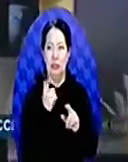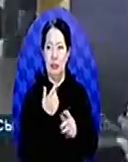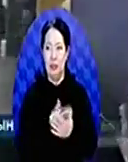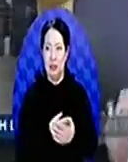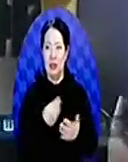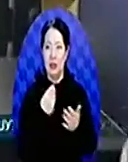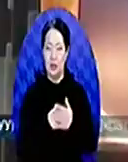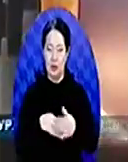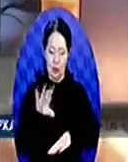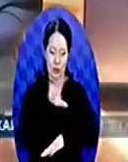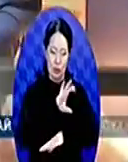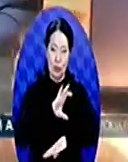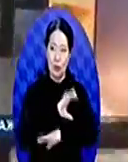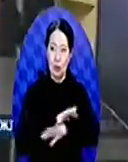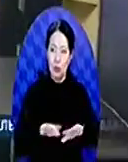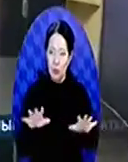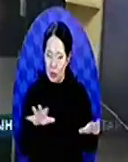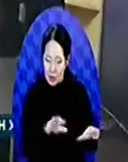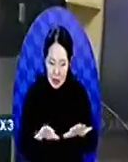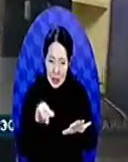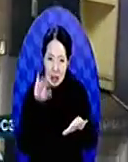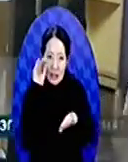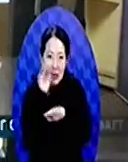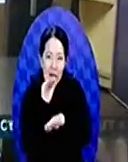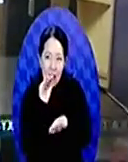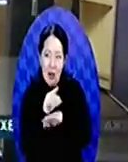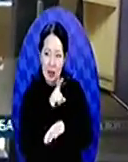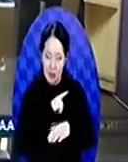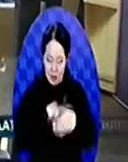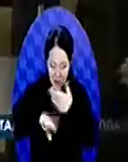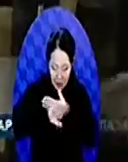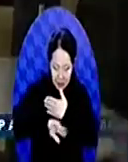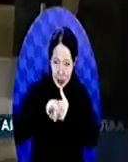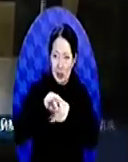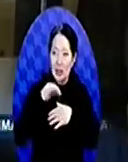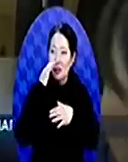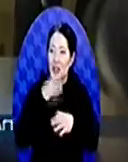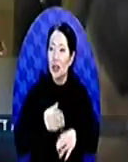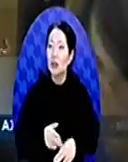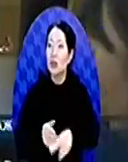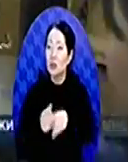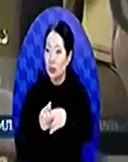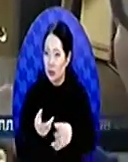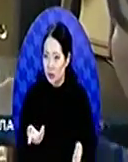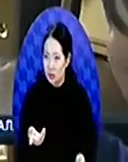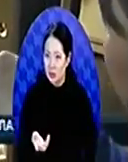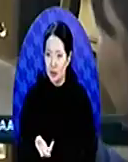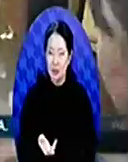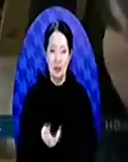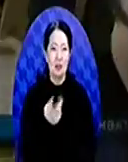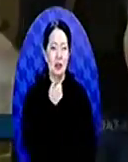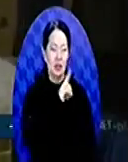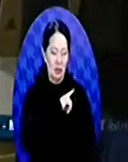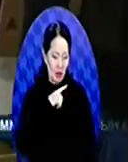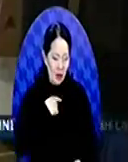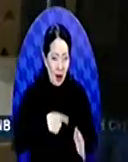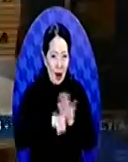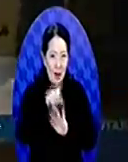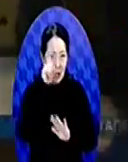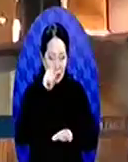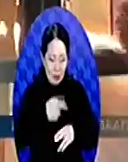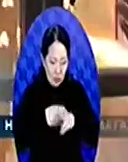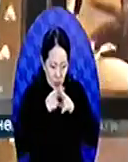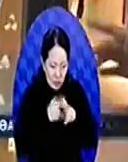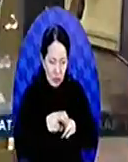сургалтын төвөнд гинтийн осол гамшигын үед иргэдэд хэрхэн өөрсдөө хамгаалах талаар бодитоор үзүүлж байна. Сургалтын төвд гамшигын үед анхан шатны тусанд үзүүлэх, утаад